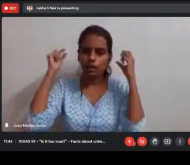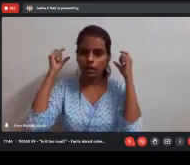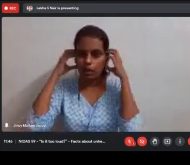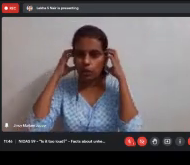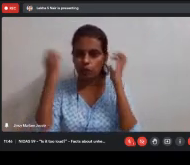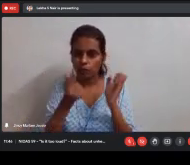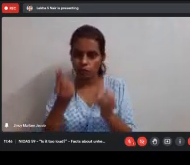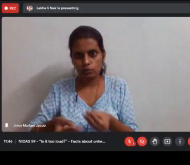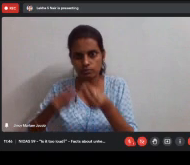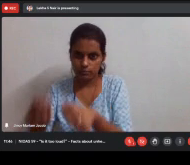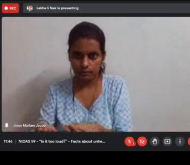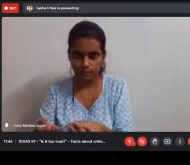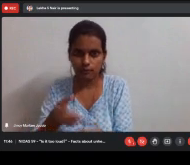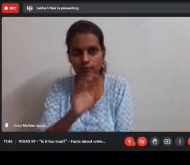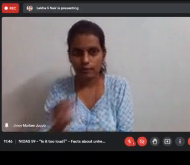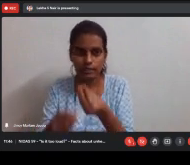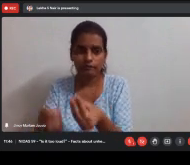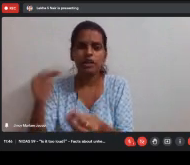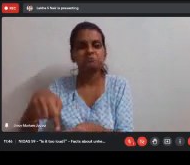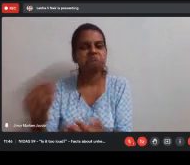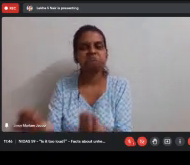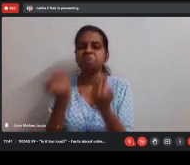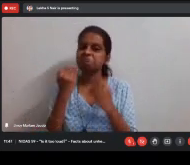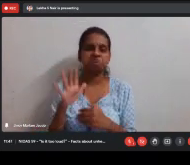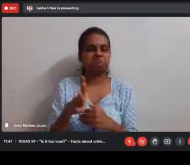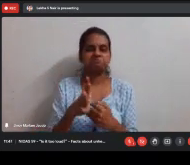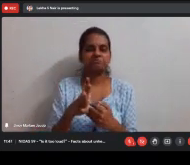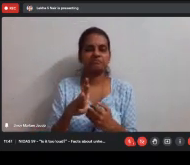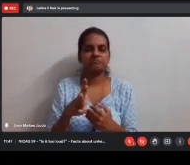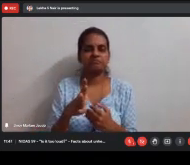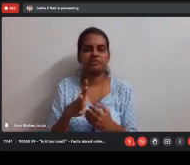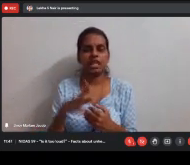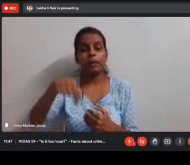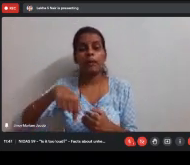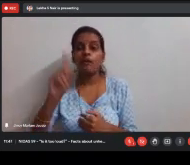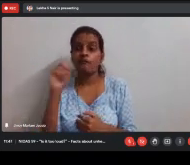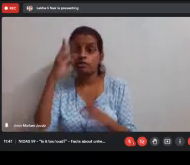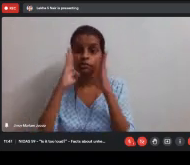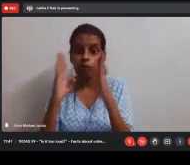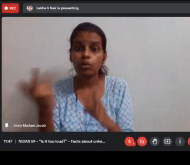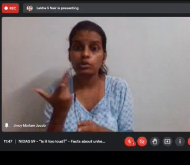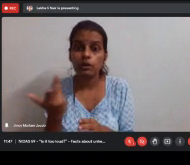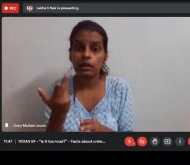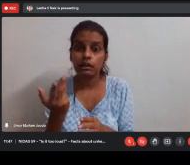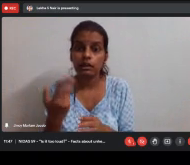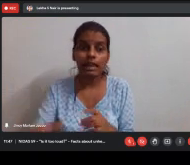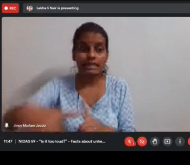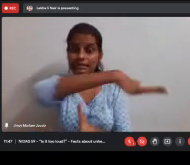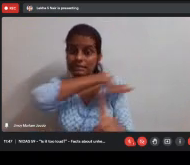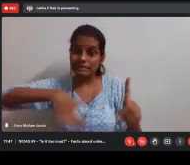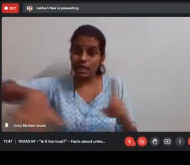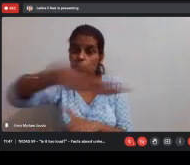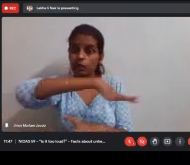പിന്നെ നോയിസ് ക്യാൻസലിംഗ്, നമ്മൾ കുട്ടികൾക്കാണെങ്കിലും ക്ലാസ്സിന് വേണ്ടിയിട്ട് നമുക്ക് വാങ്ങിച്ചു കൊടുത്തേക്കുന്ന